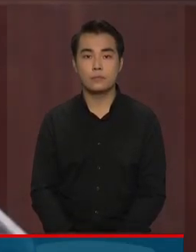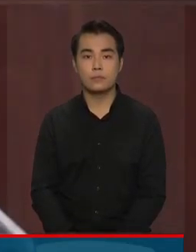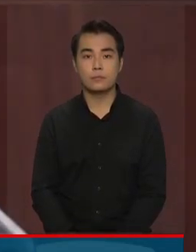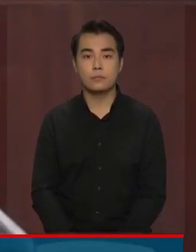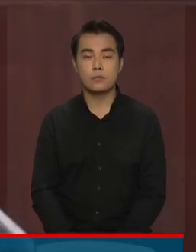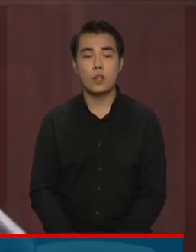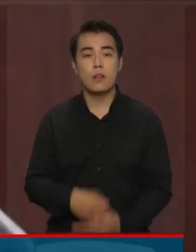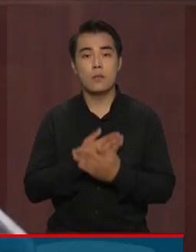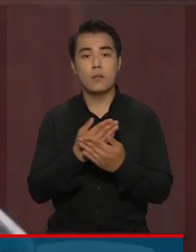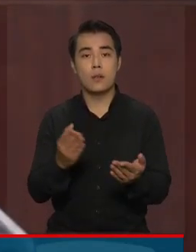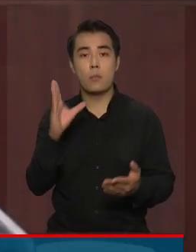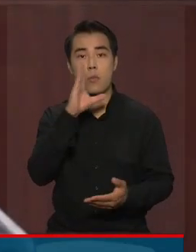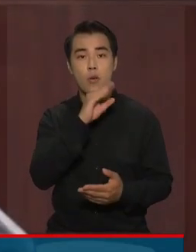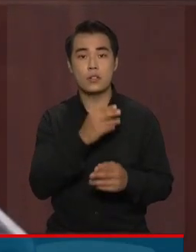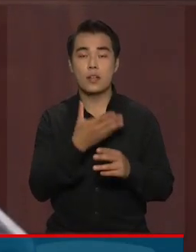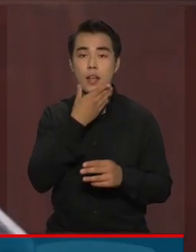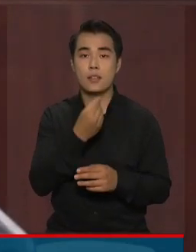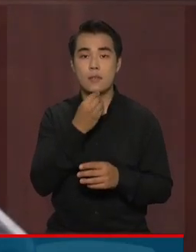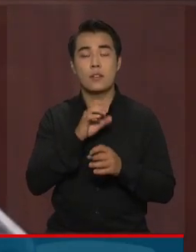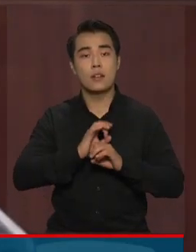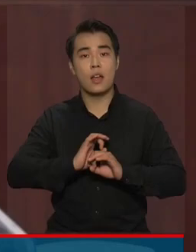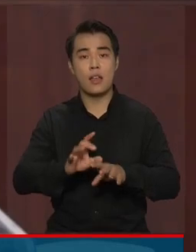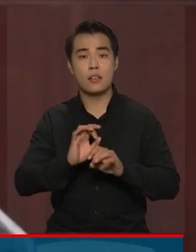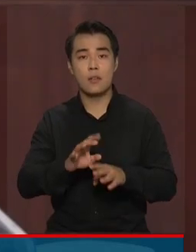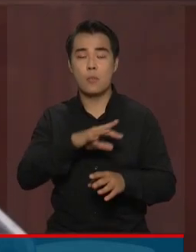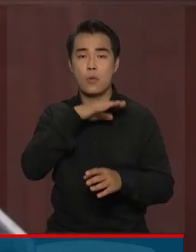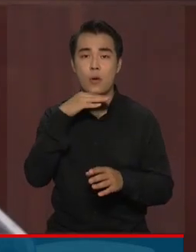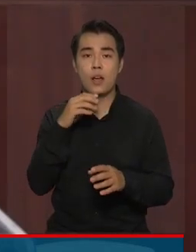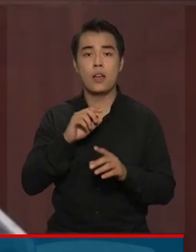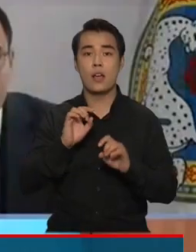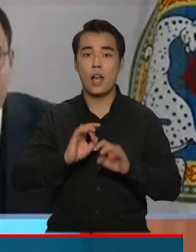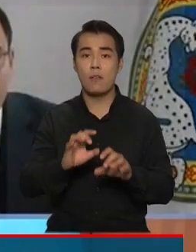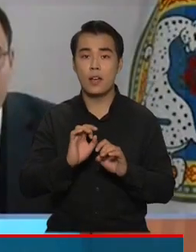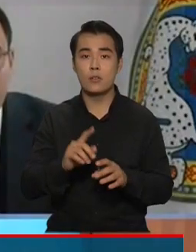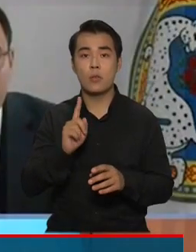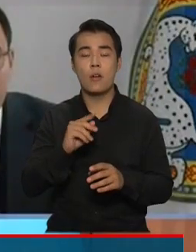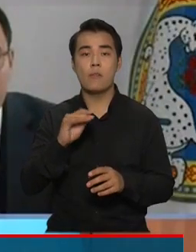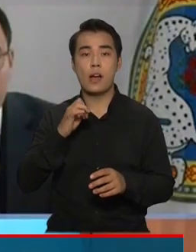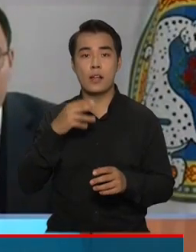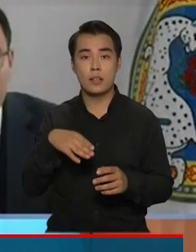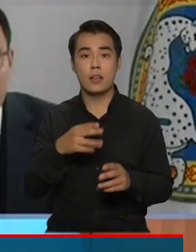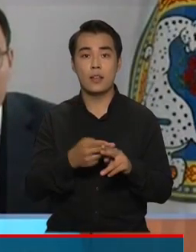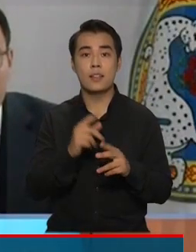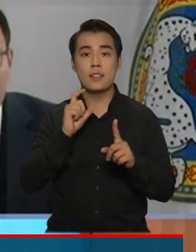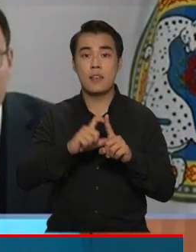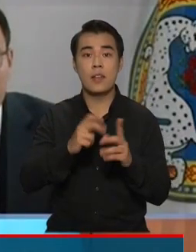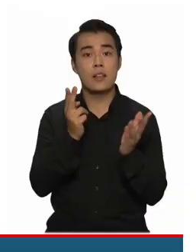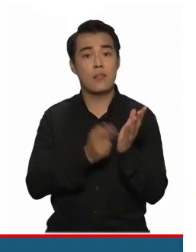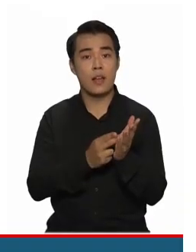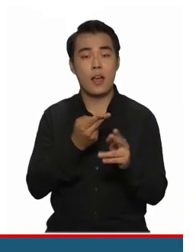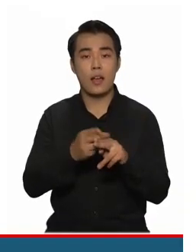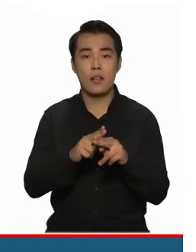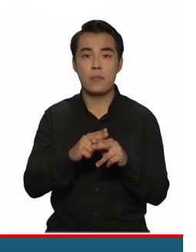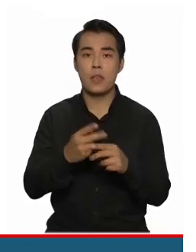Вы можете красиво докладывать, много говорить, но факты, цифры говорят об обратном.